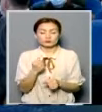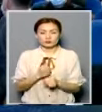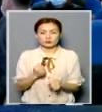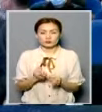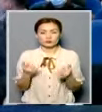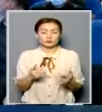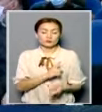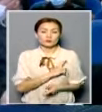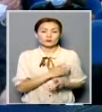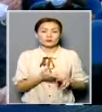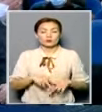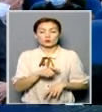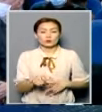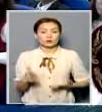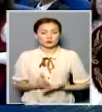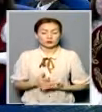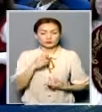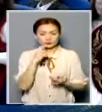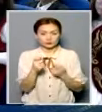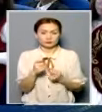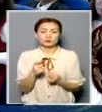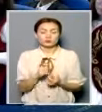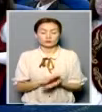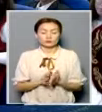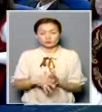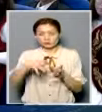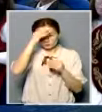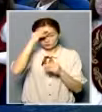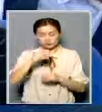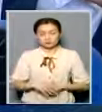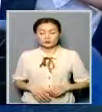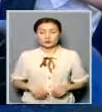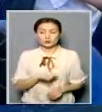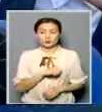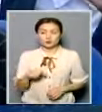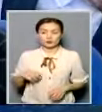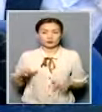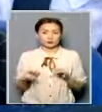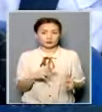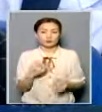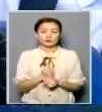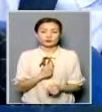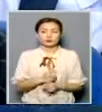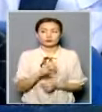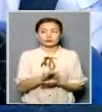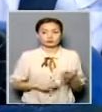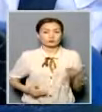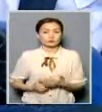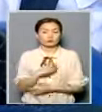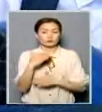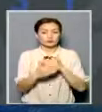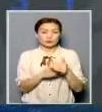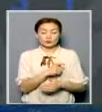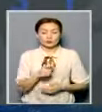с нуждой, но есть люди, которые придерживаются противоположного мнения. Они добросовестно делают свое дело и вносят вклад